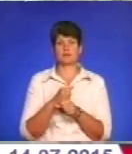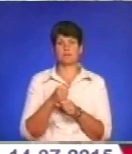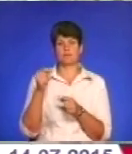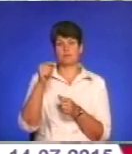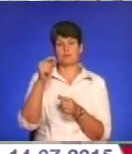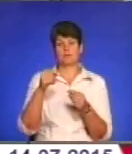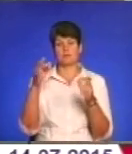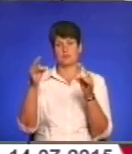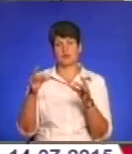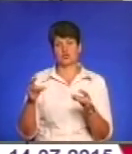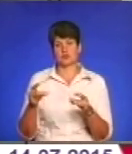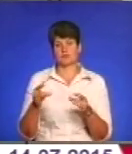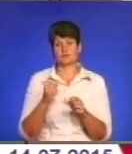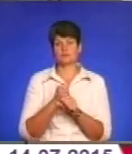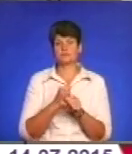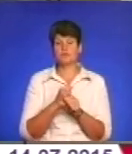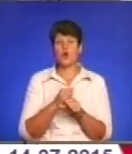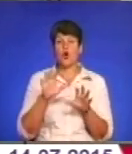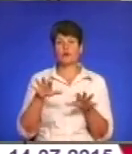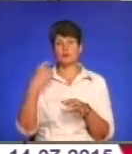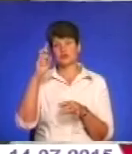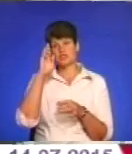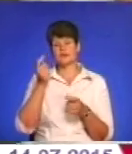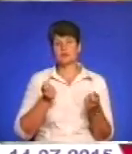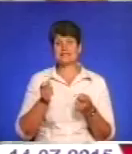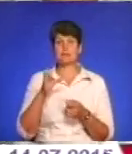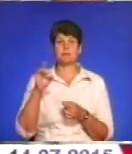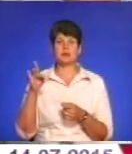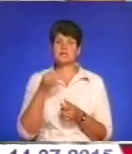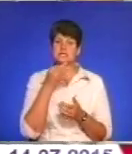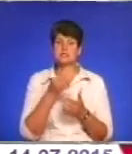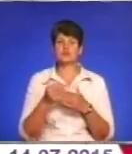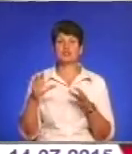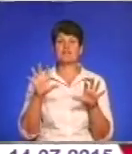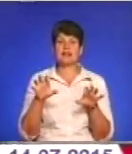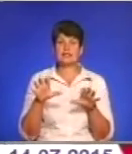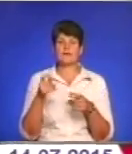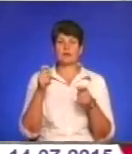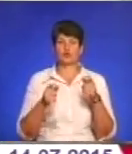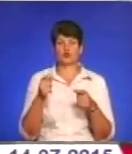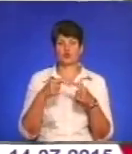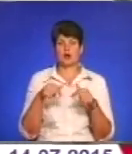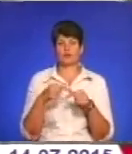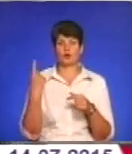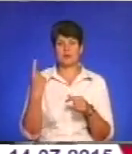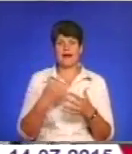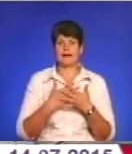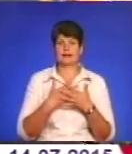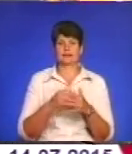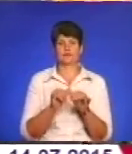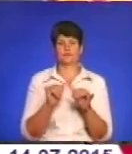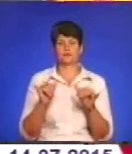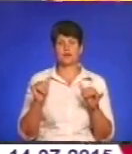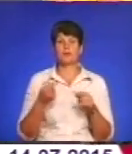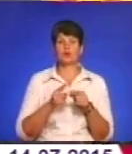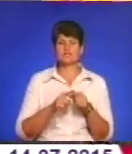для продукції. Голова облдержадміністрації Степан Барна наголосив, що тваринництво і молочну галузь в області активно розвиватимуть,